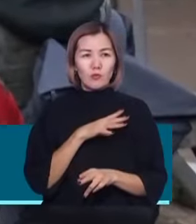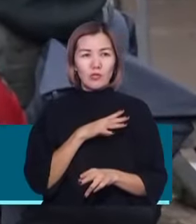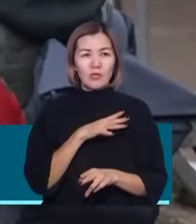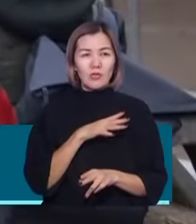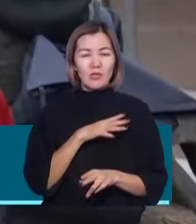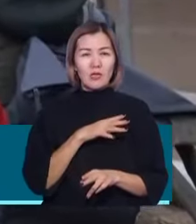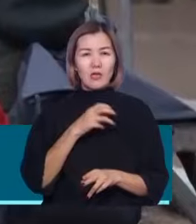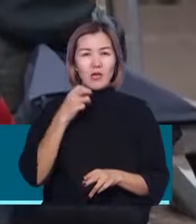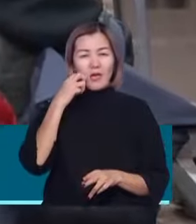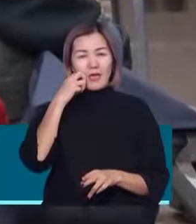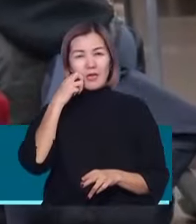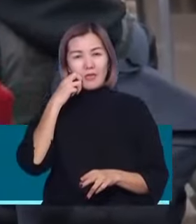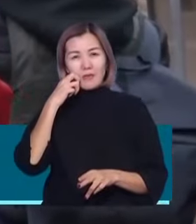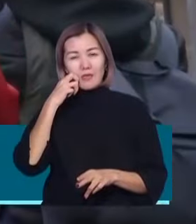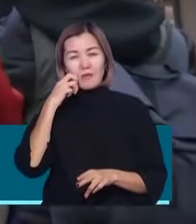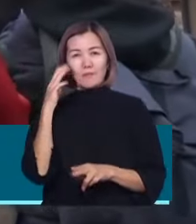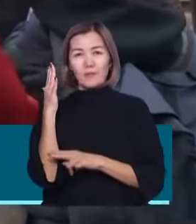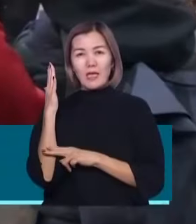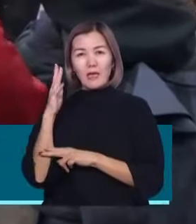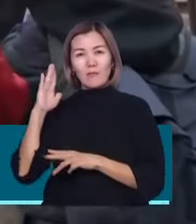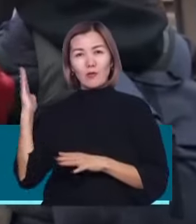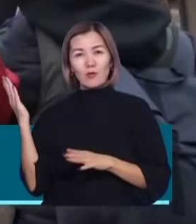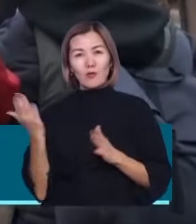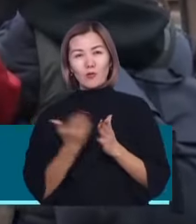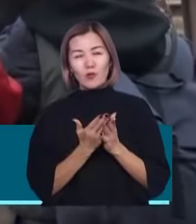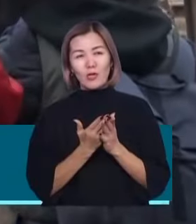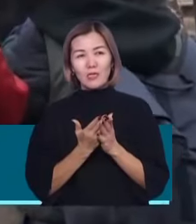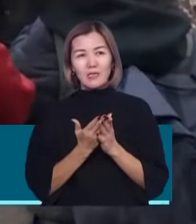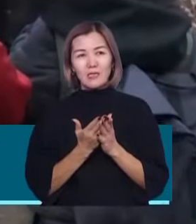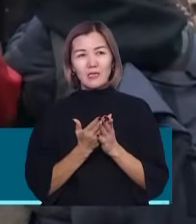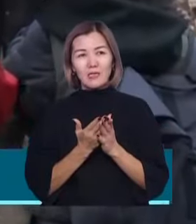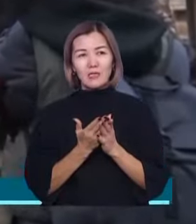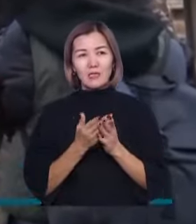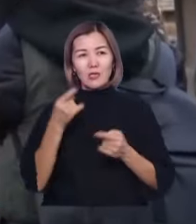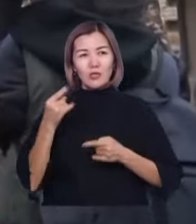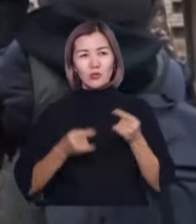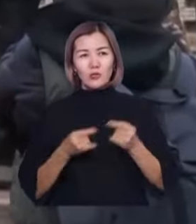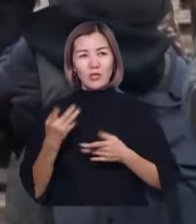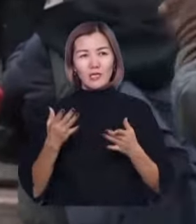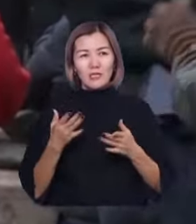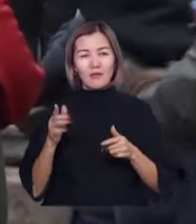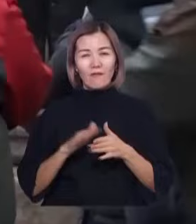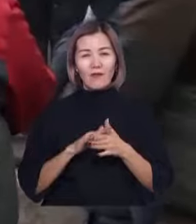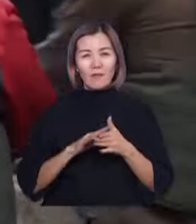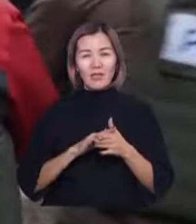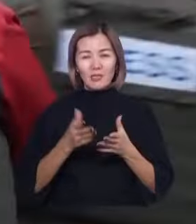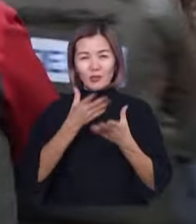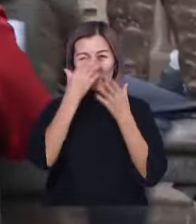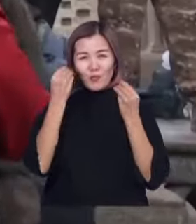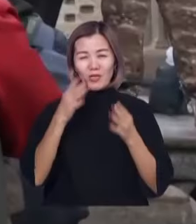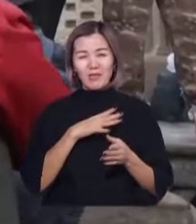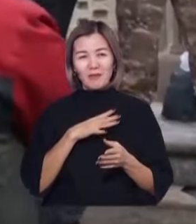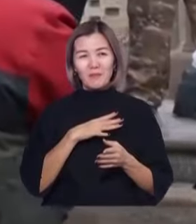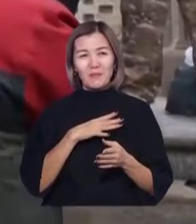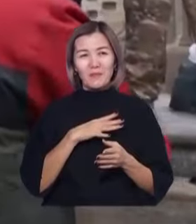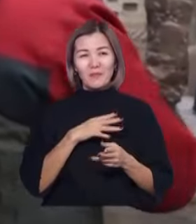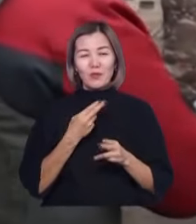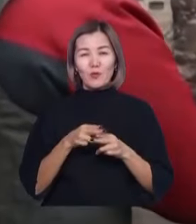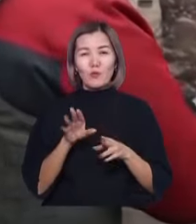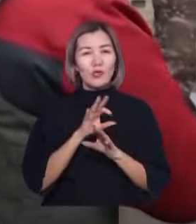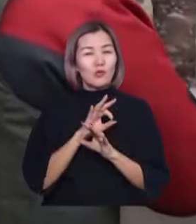кезде. Журналистің фамилиясын білмей қалдым мен. Сол үшін ұзақ ұрды мен аяғымнан шомпылмен. Өте күшті